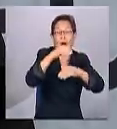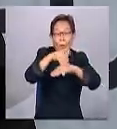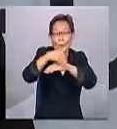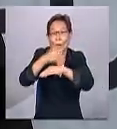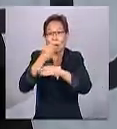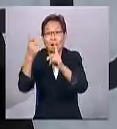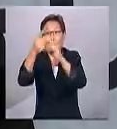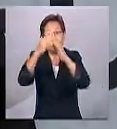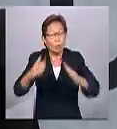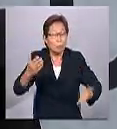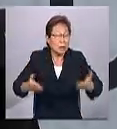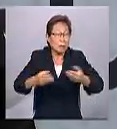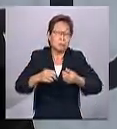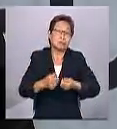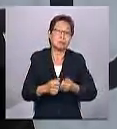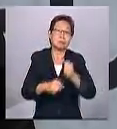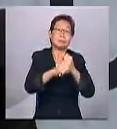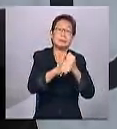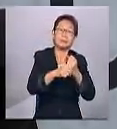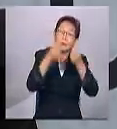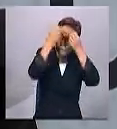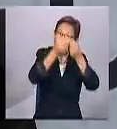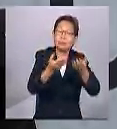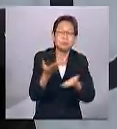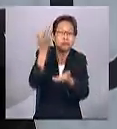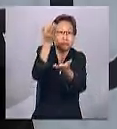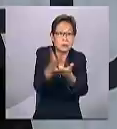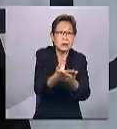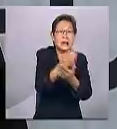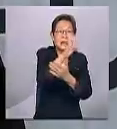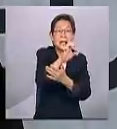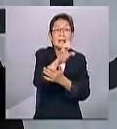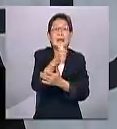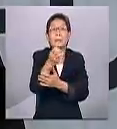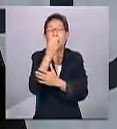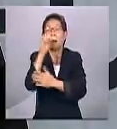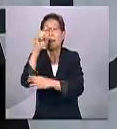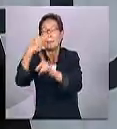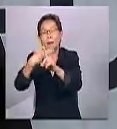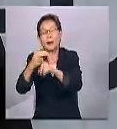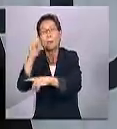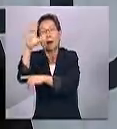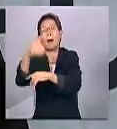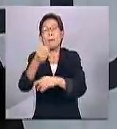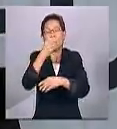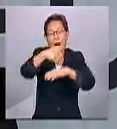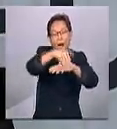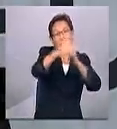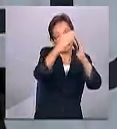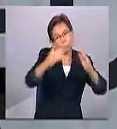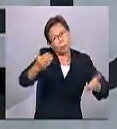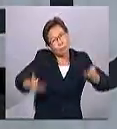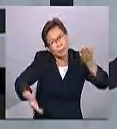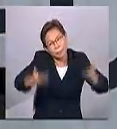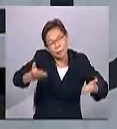Mungkin kita boleh wawarkan e-bazar Ramadan di mana makanan boleh dihantar ke rumah. Ini